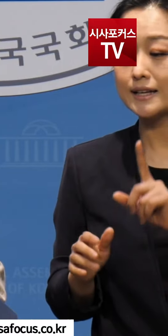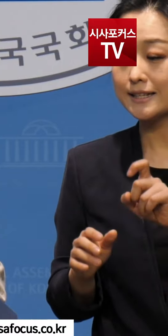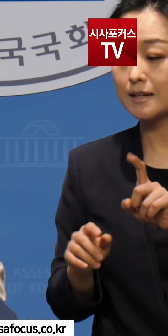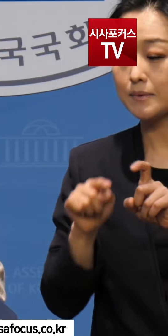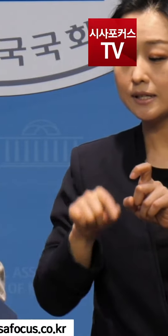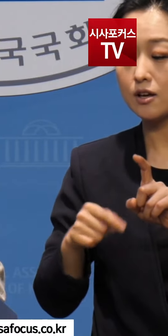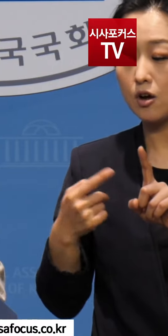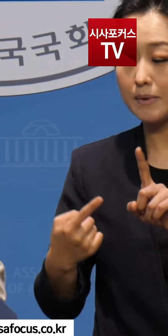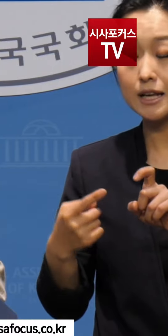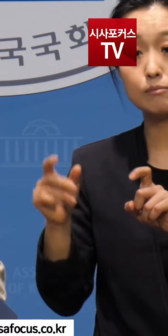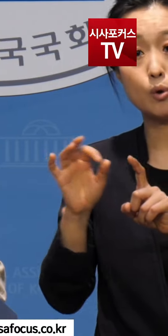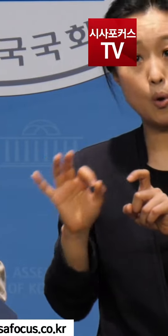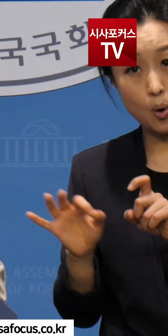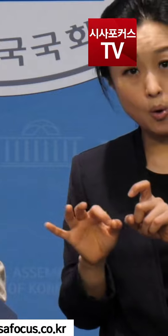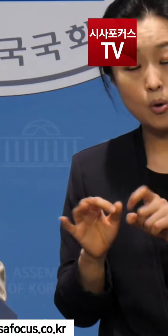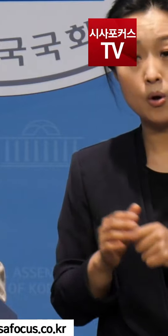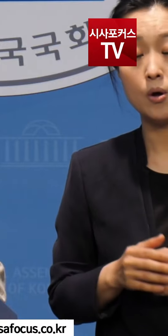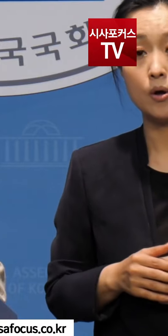11.1%로서